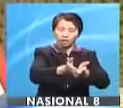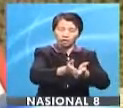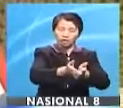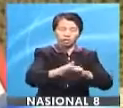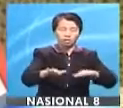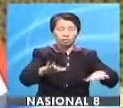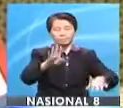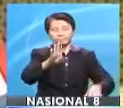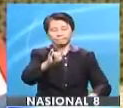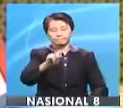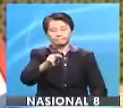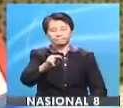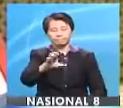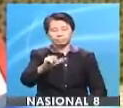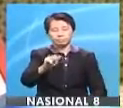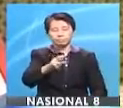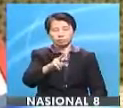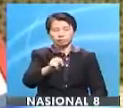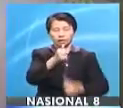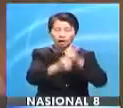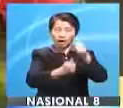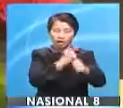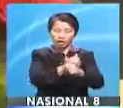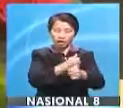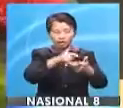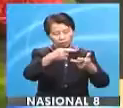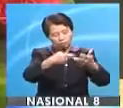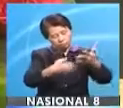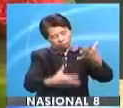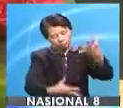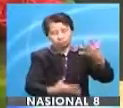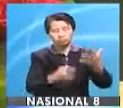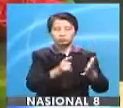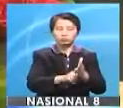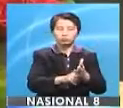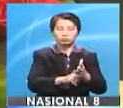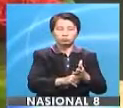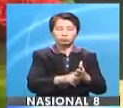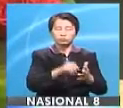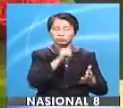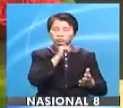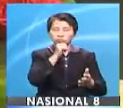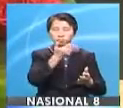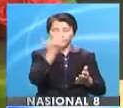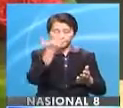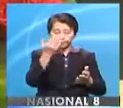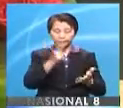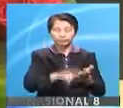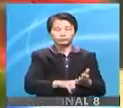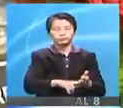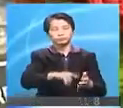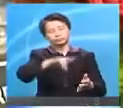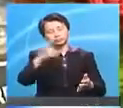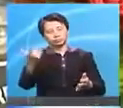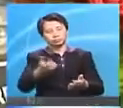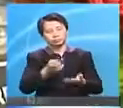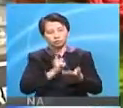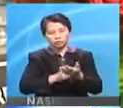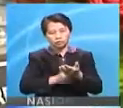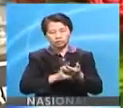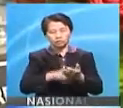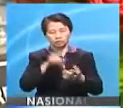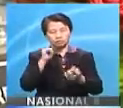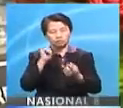alam dan juga isu-isu lain yang merupakan isu-isu non-traditional. Isu-isu yang dibincangkan lebih